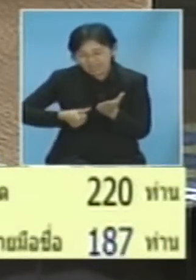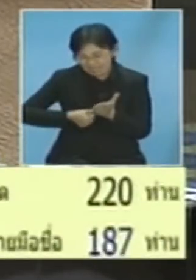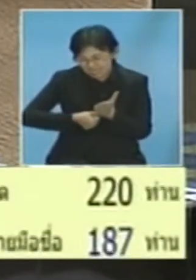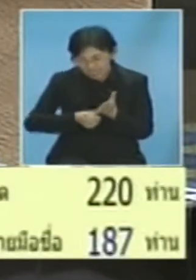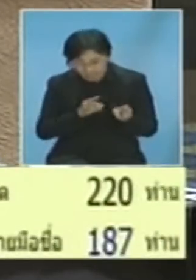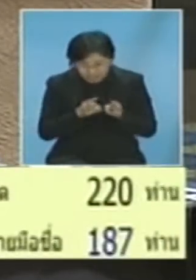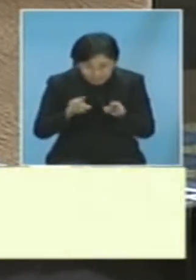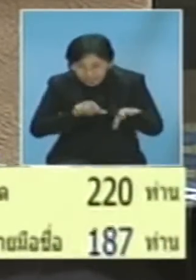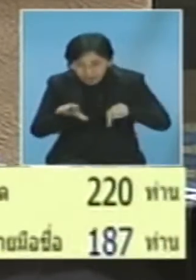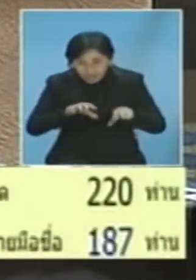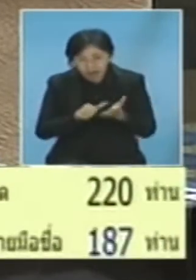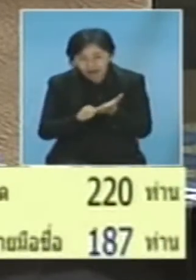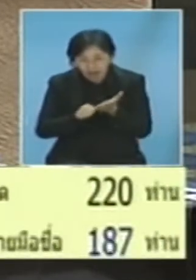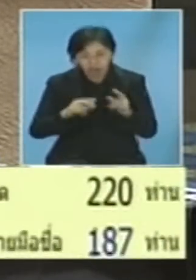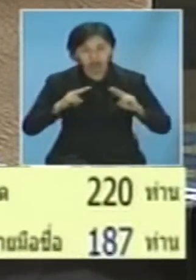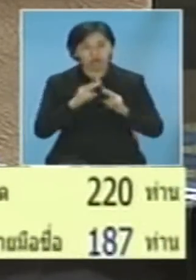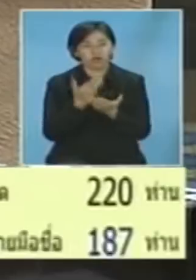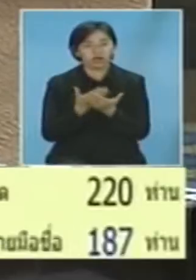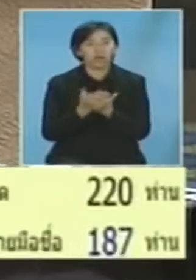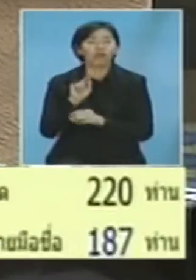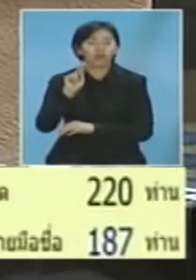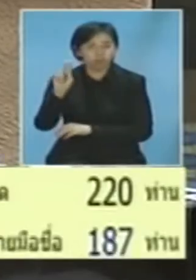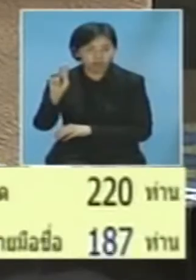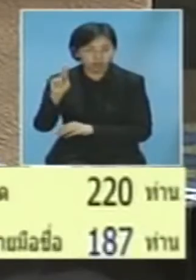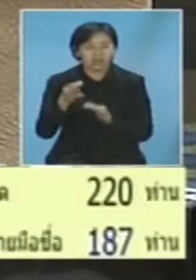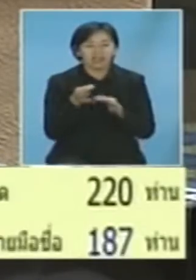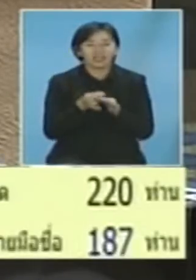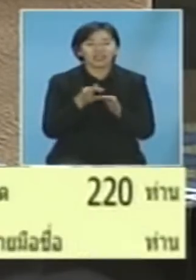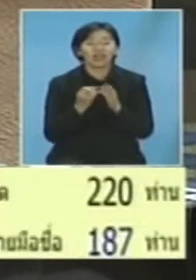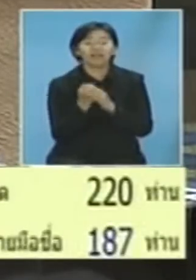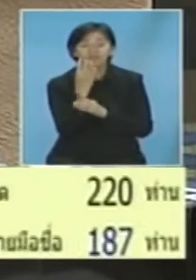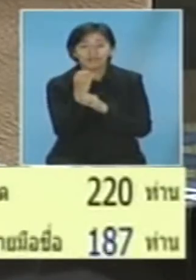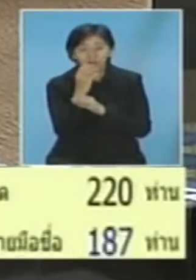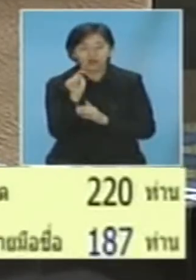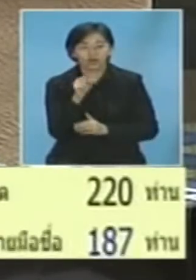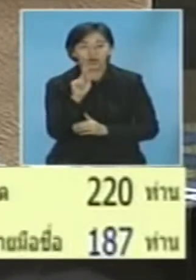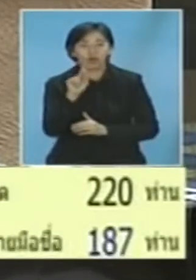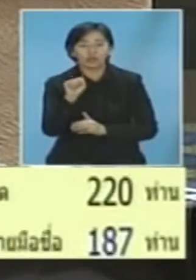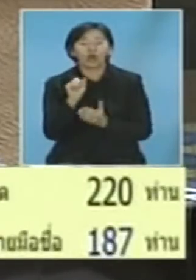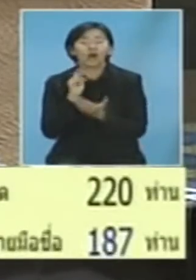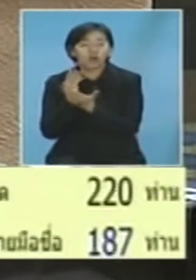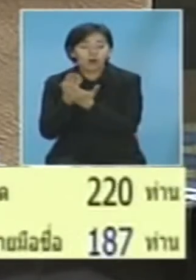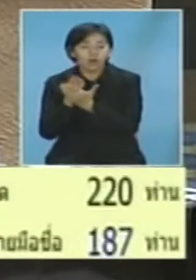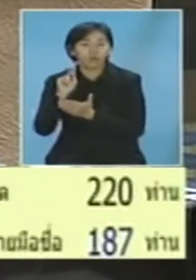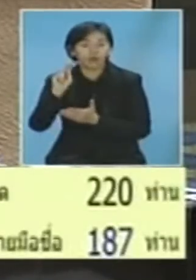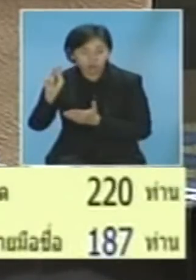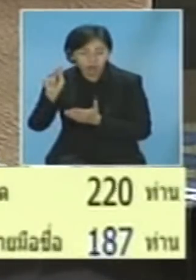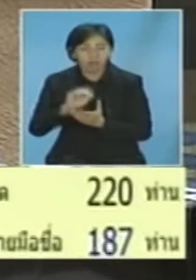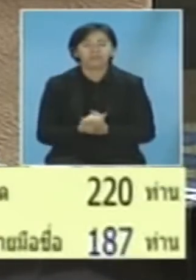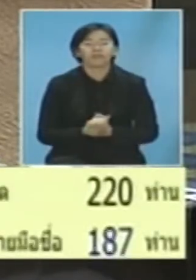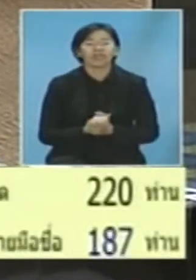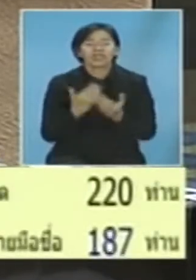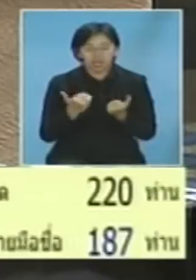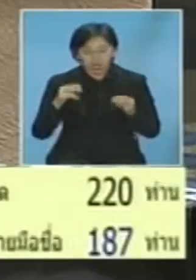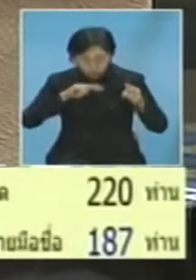องดูทั้งส่วนหนี้ที่กระทรวงการคลังกู้และธนาคารเพื่อการเกษตรและสหกรณ์กู้ไปพร้อมๆกันอยู่ในระหว่